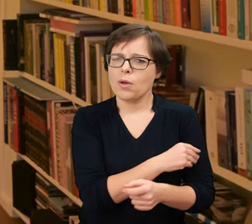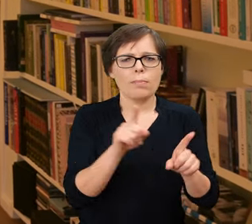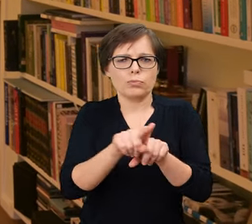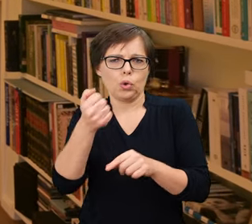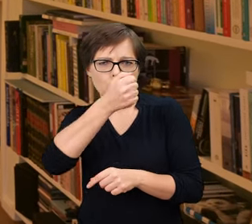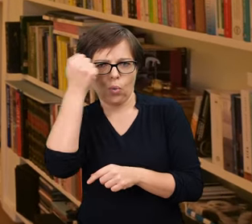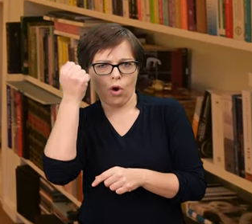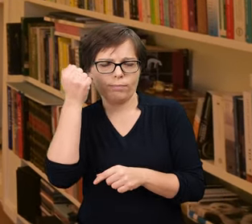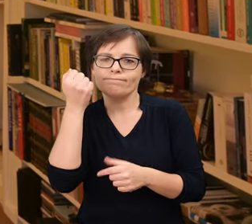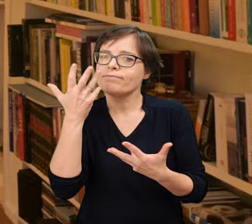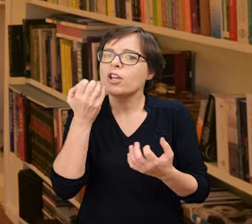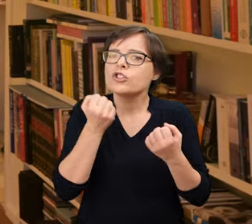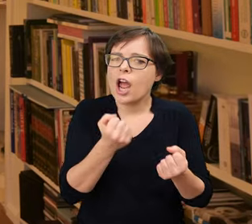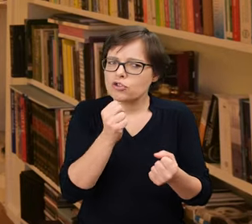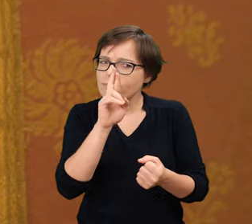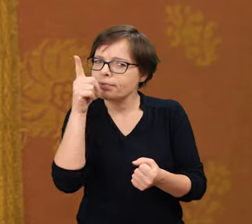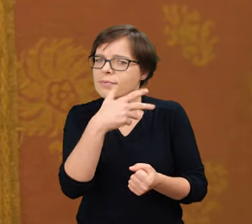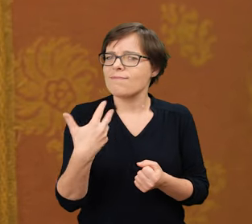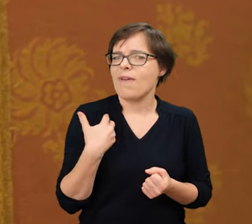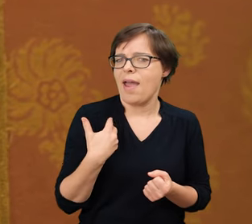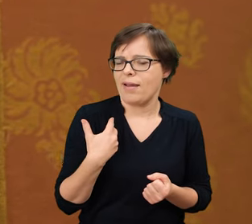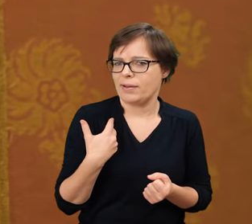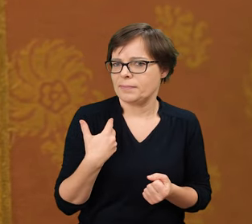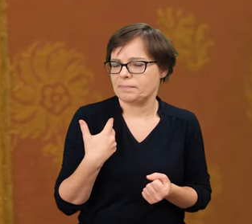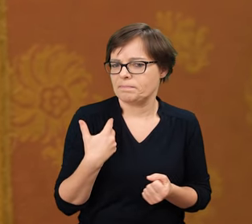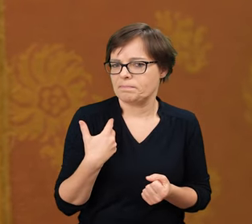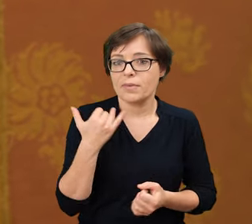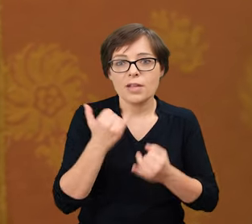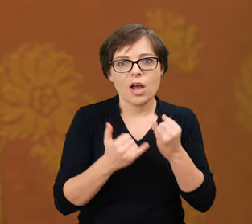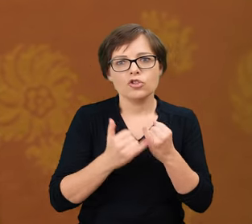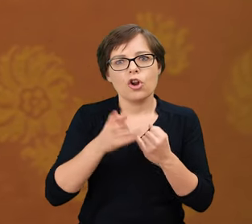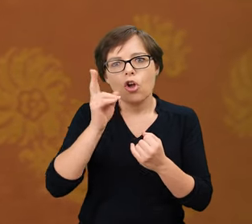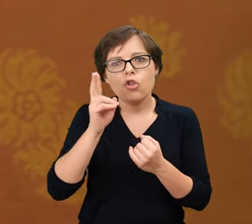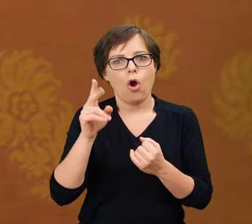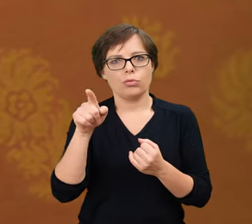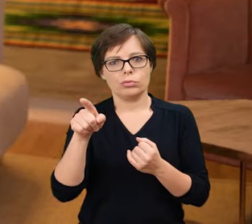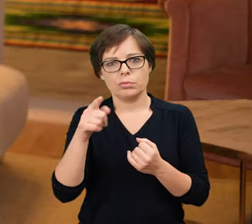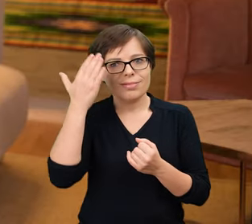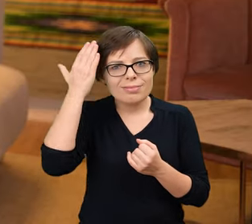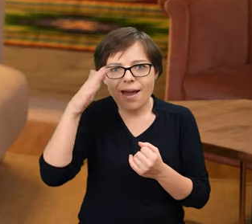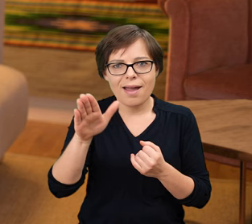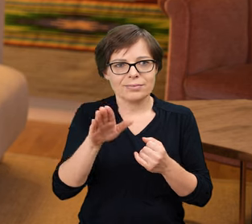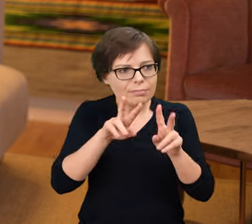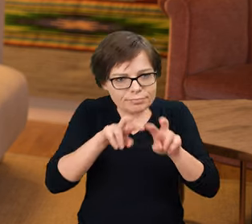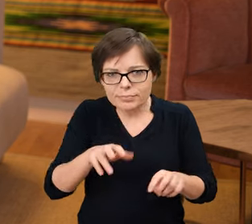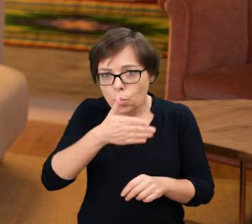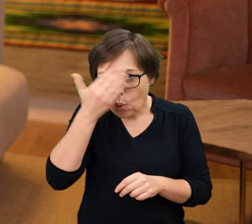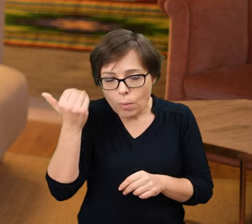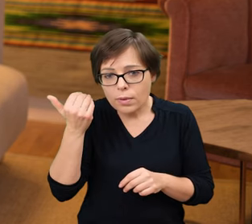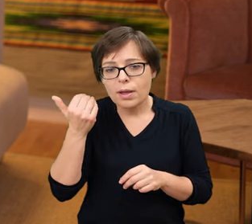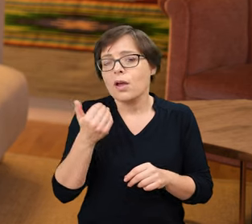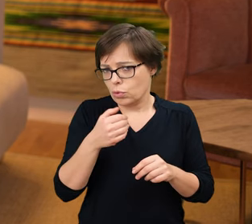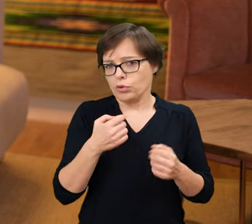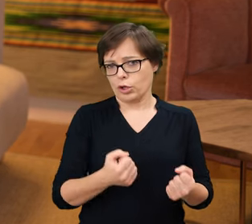że bardzo trudno rozpoznać ich wiek. Jeśli ktoś się nie zagłębia w temat, to jest to dość trudne nawet